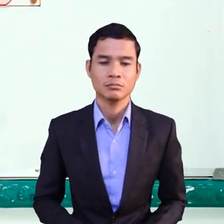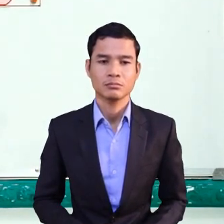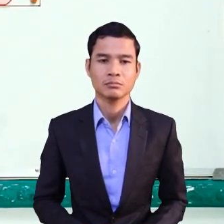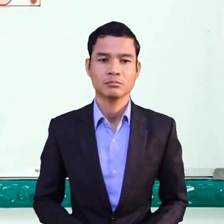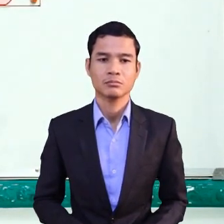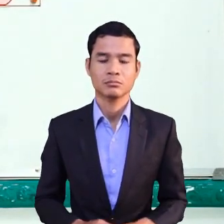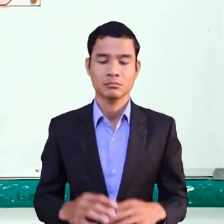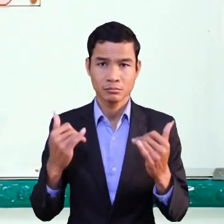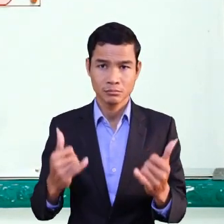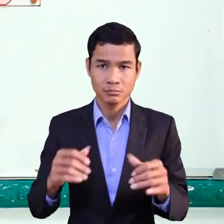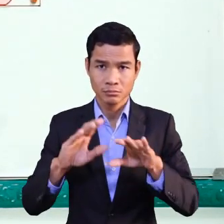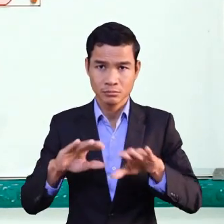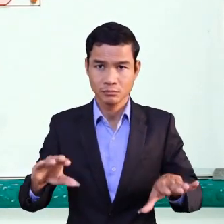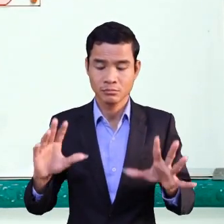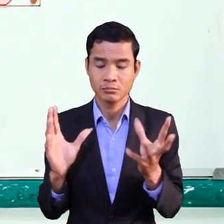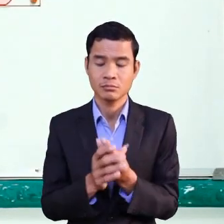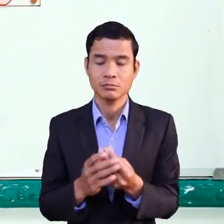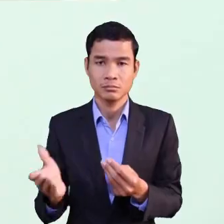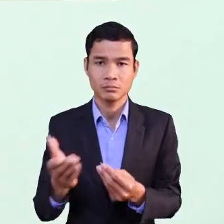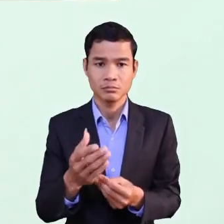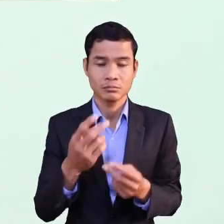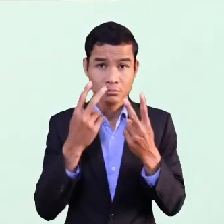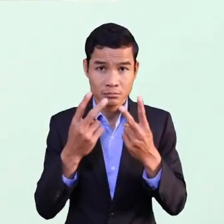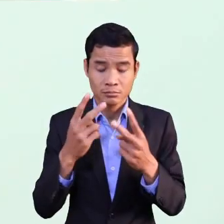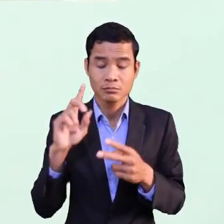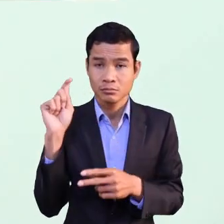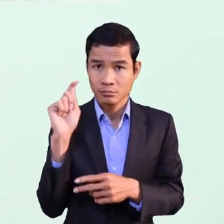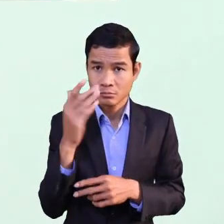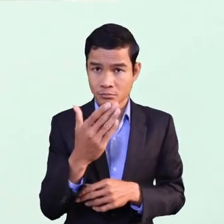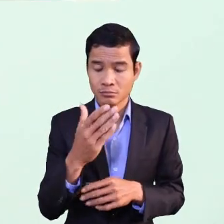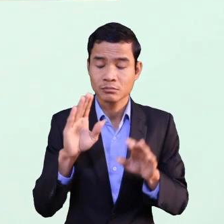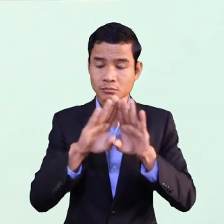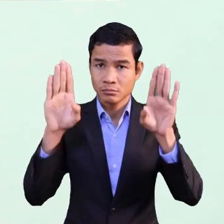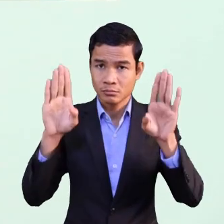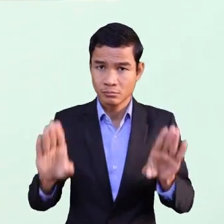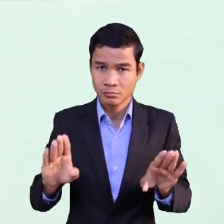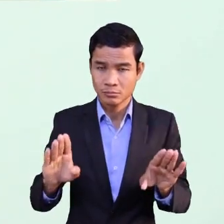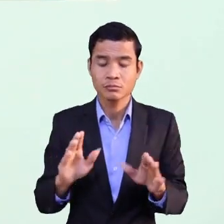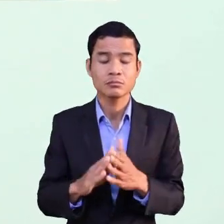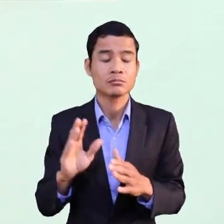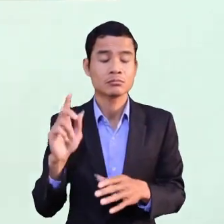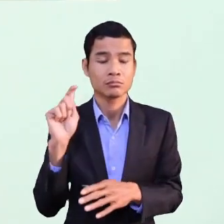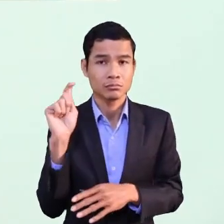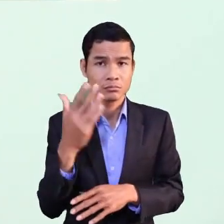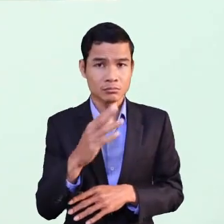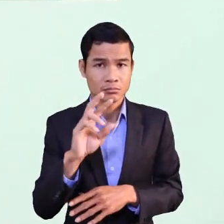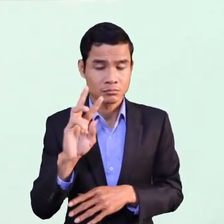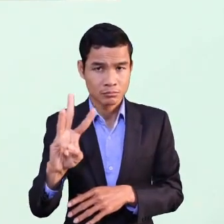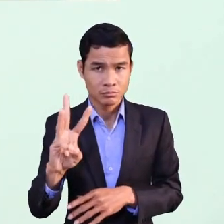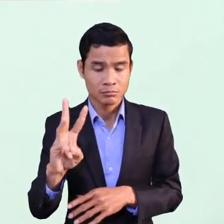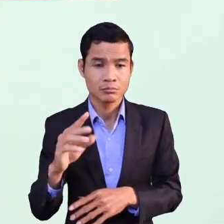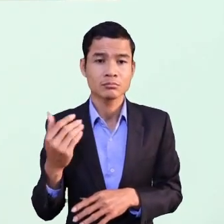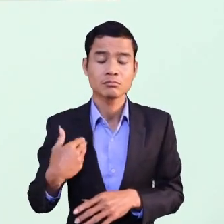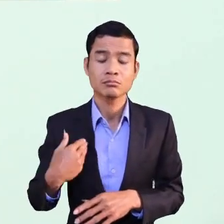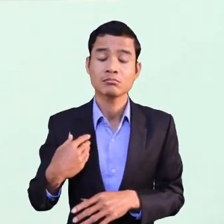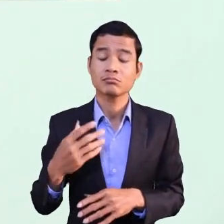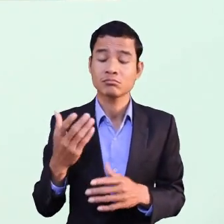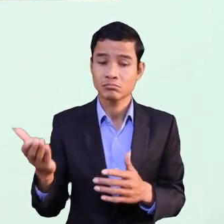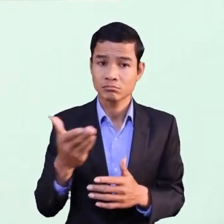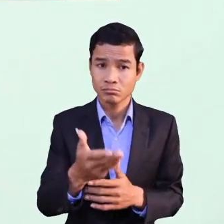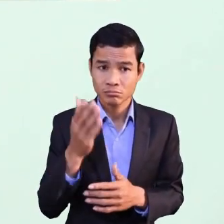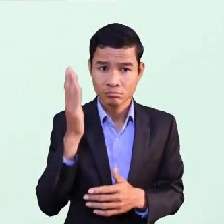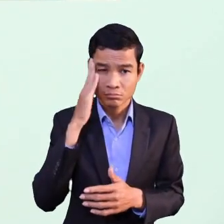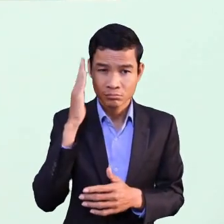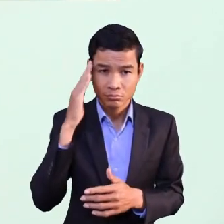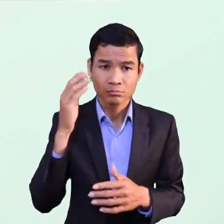ចាអរគុណកូនកូនយ៉ាងកូនក្រឡេកមើលក្តារខៀនអ្នកគ្រូមានរូបភាពចំនួន3ចាតើកូនស្គាល់ទេកូនរូបទាំងអស់ហ្នឹង